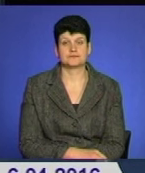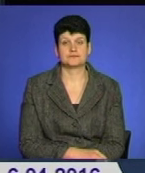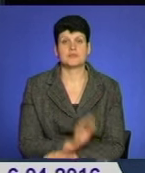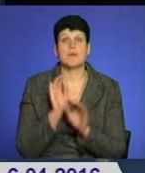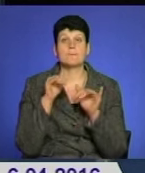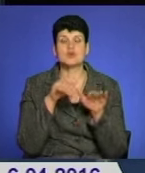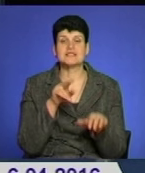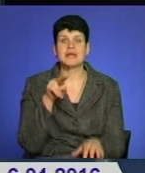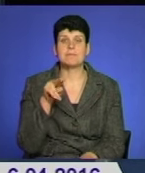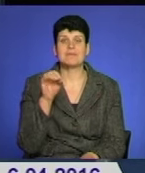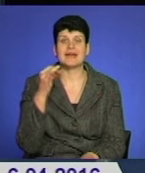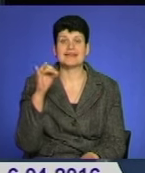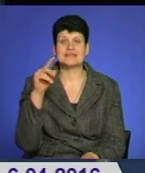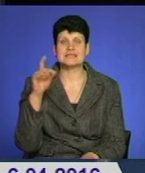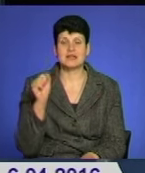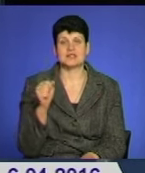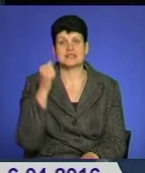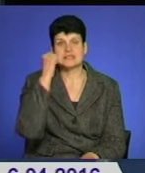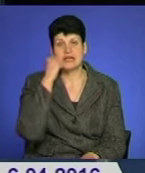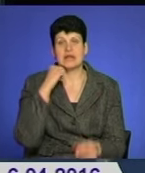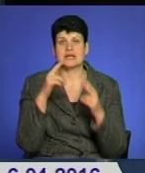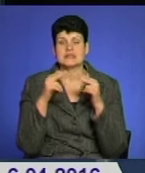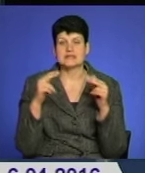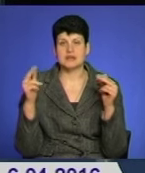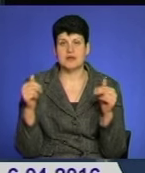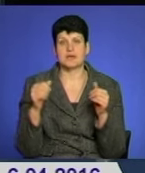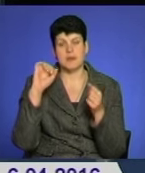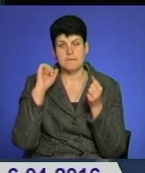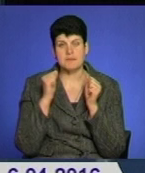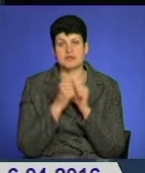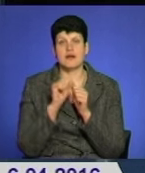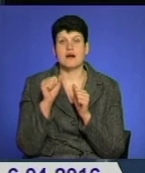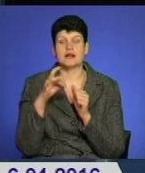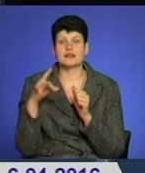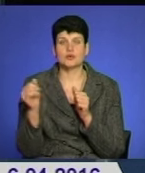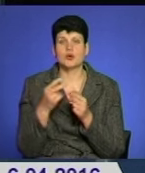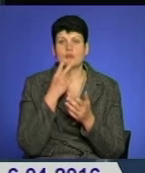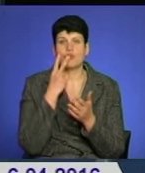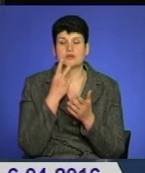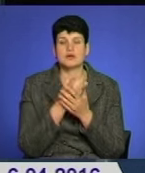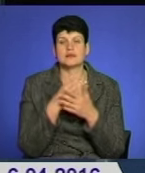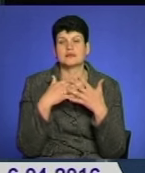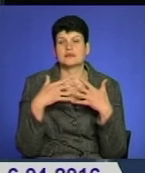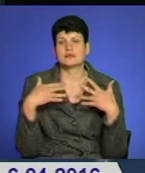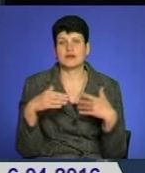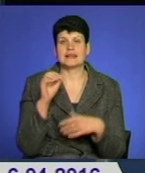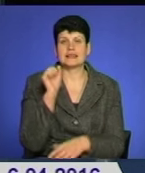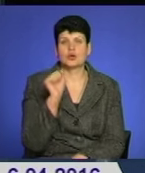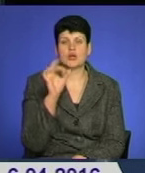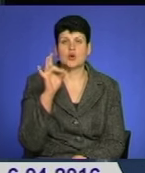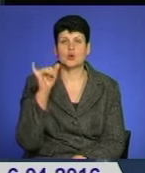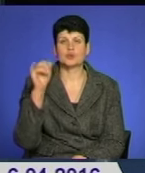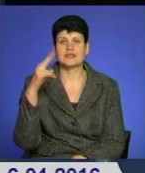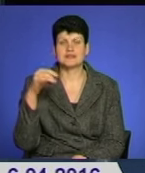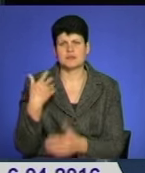Морські пейзажі, сільські краєвиди, старовинні замки, храми та пам'ятки архітектури показав у всьому розмаїті кольорів Анатолій Рудницький. Близько